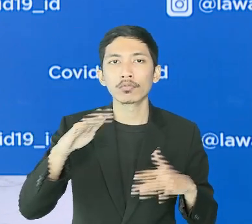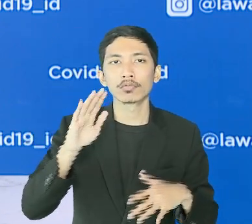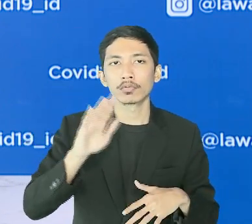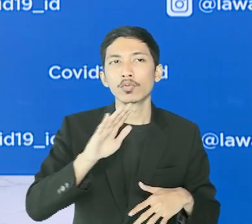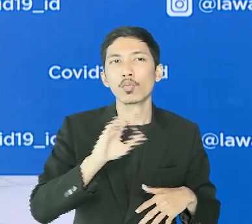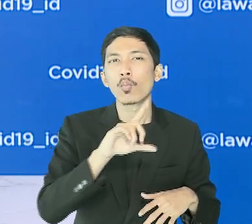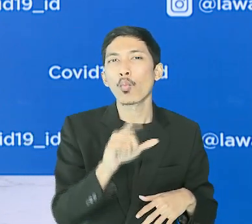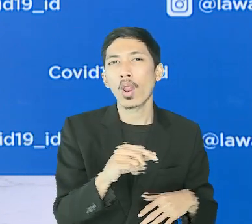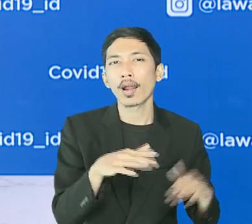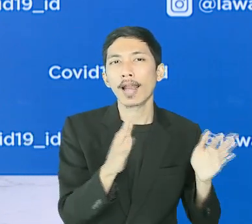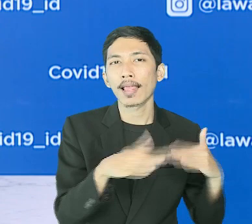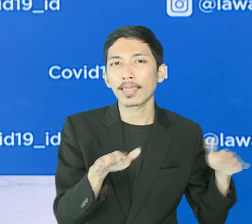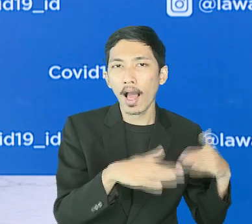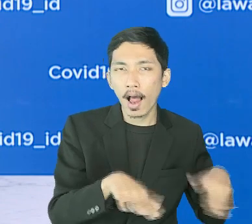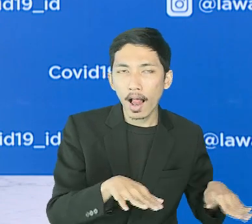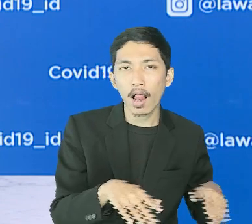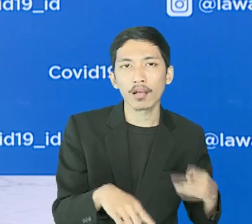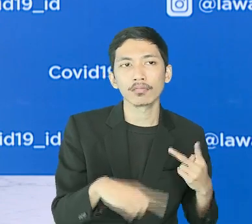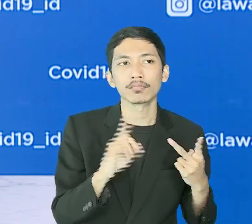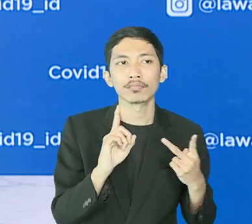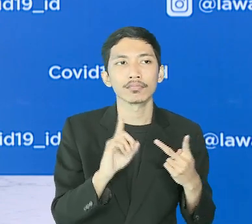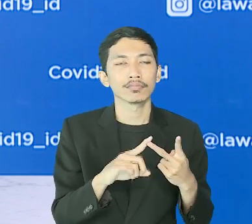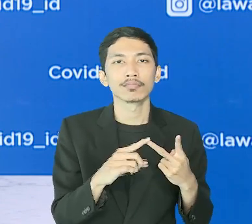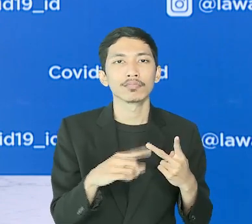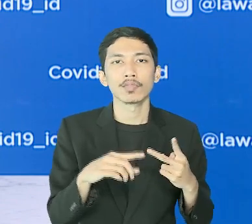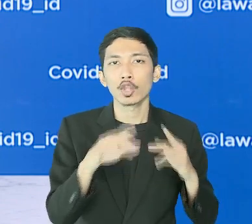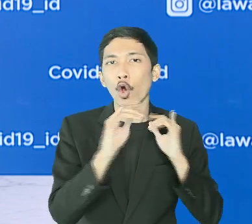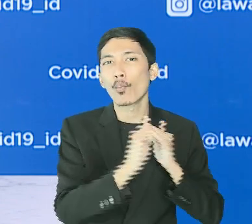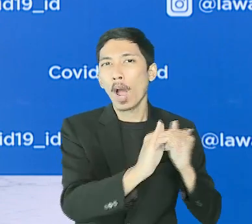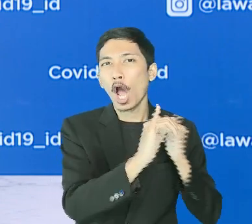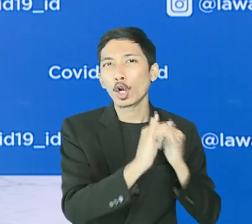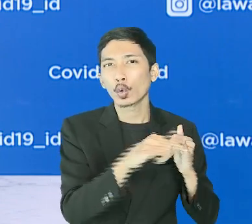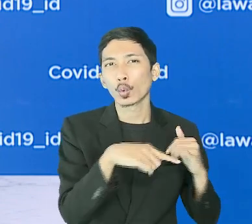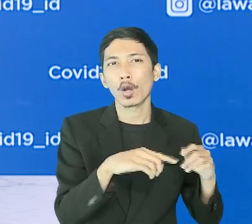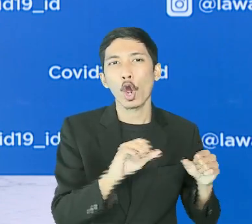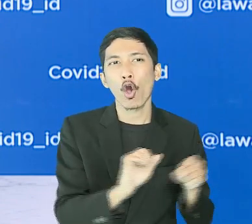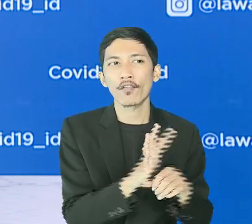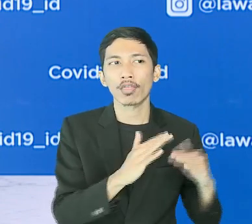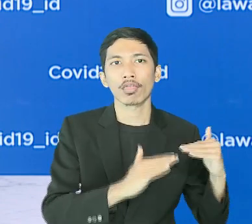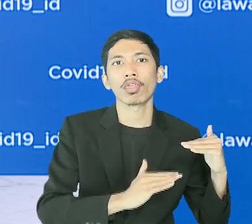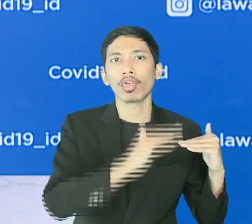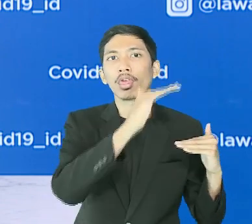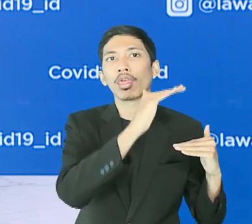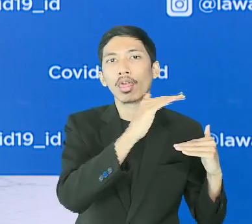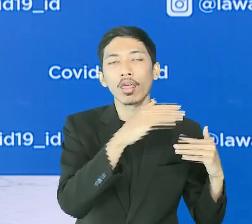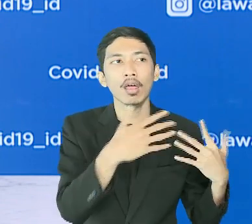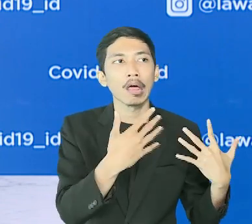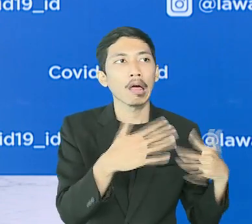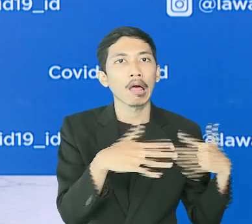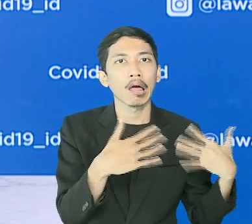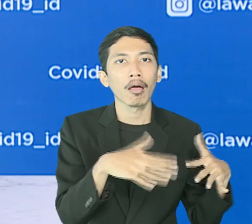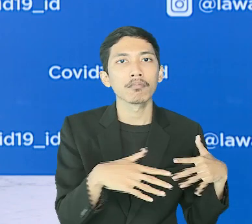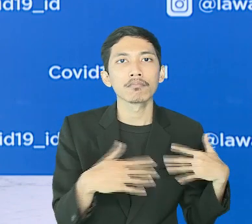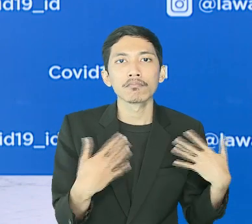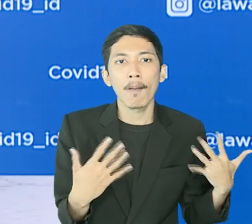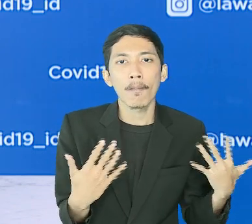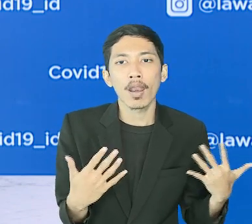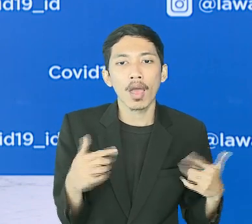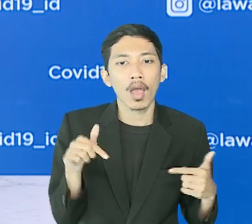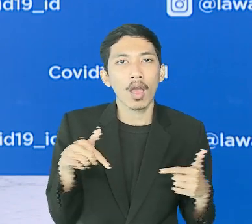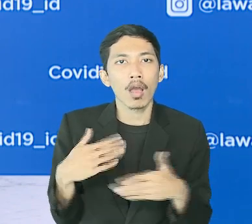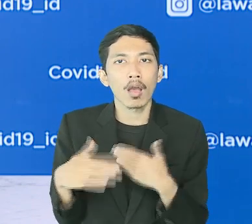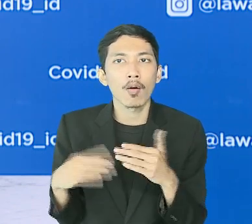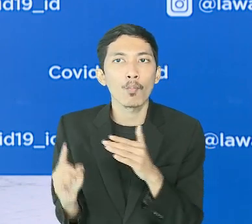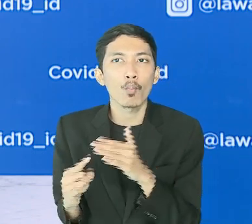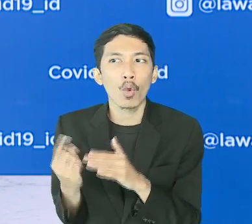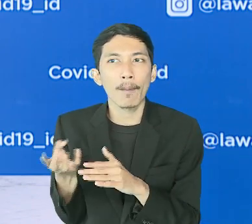dan Idul Fitri tahun lalu. Padahal momen liburan panjang ini memicu peningkatan signifikan kasus COVID.